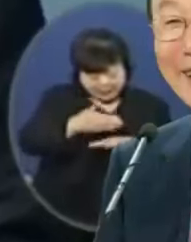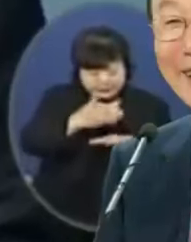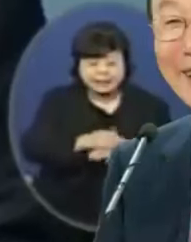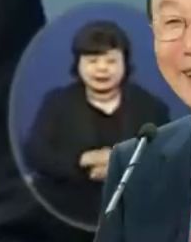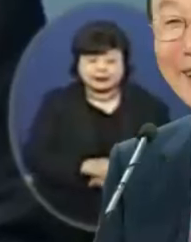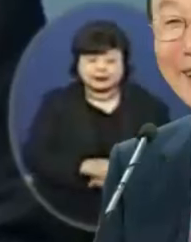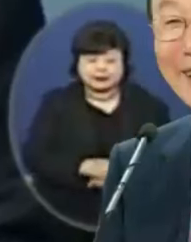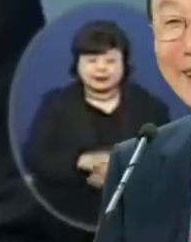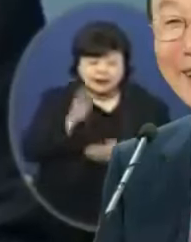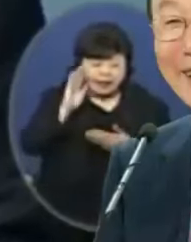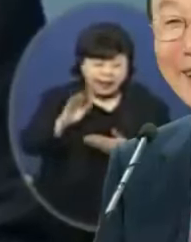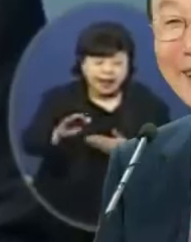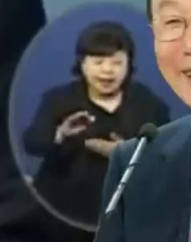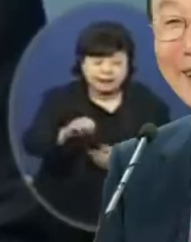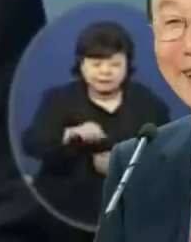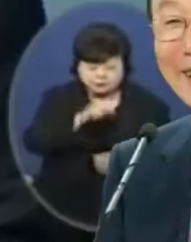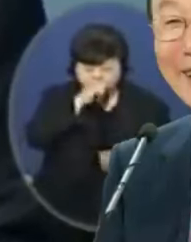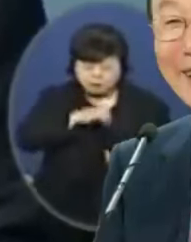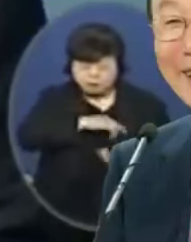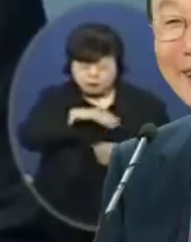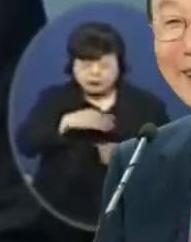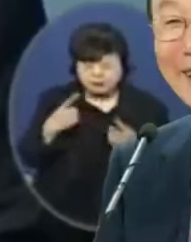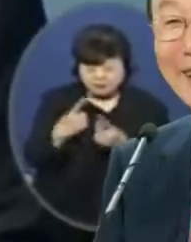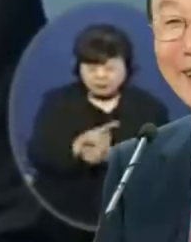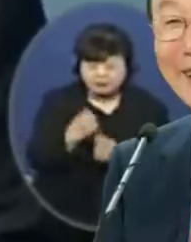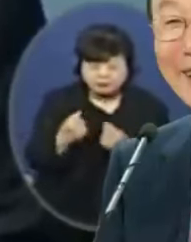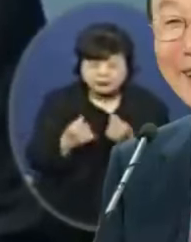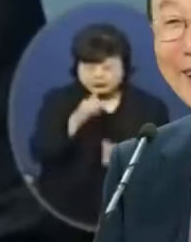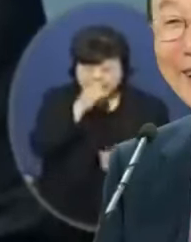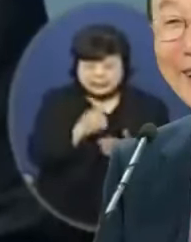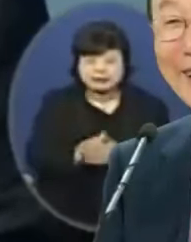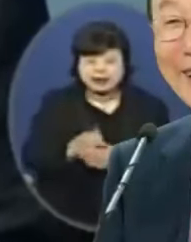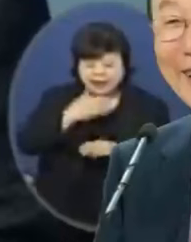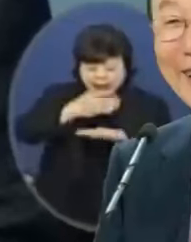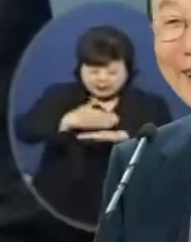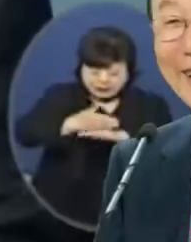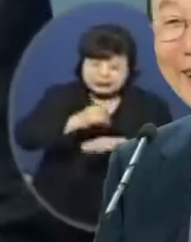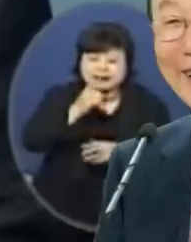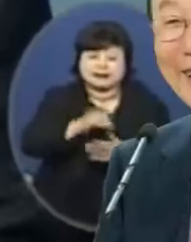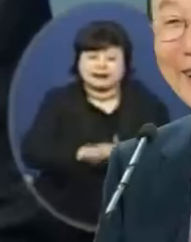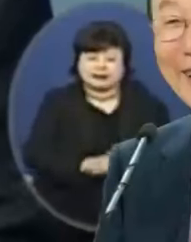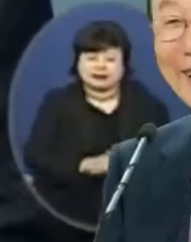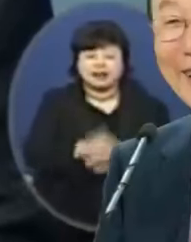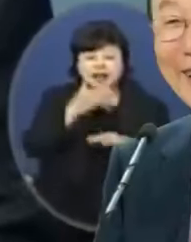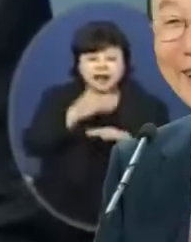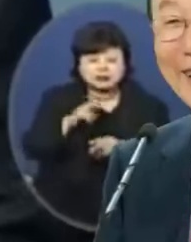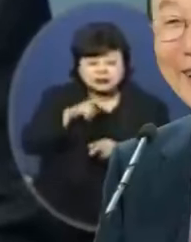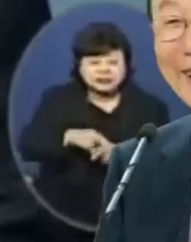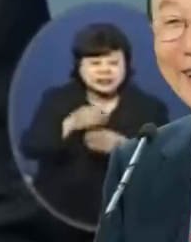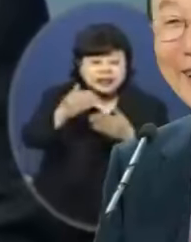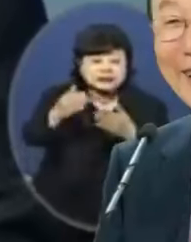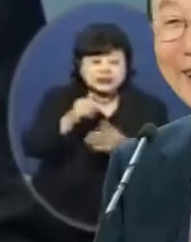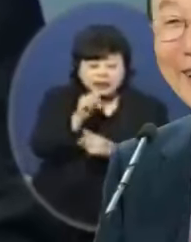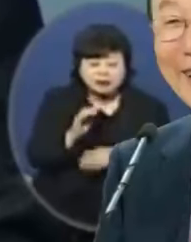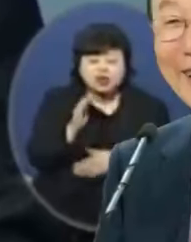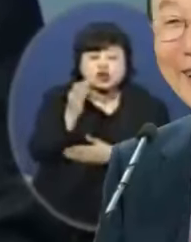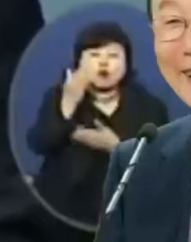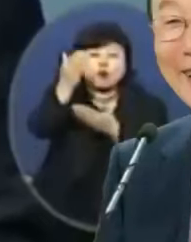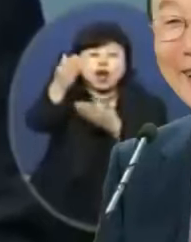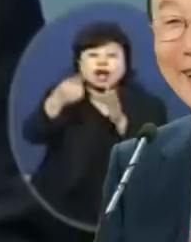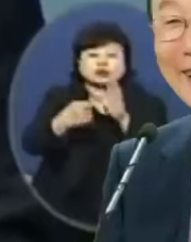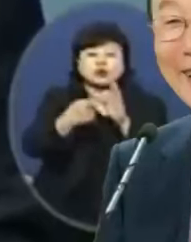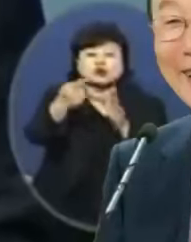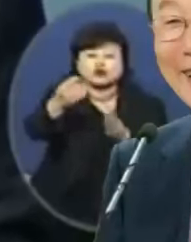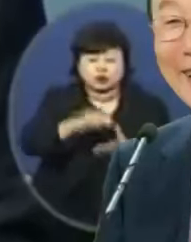실제를 감사하고 찬송하는 환경으로 만들어줄 힘이 있기 때문에 그렇게 하는 것입니다. 감사로 제사를 드리는 자가 나를 영화롭게